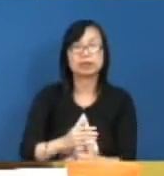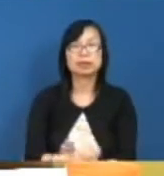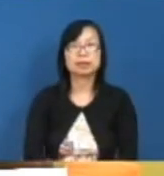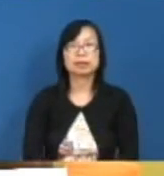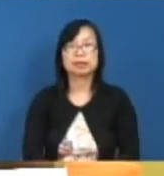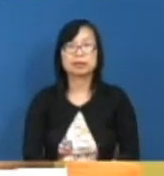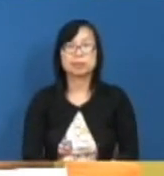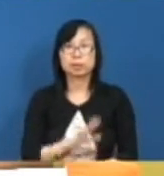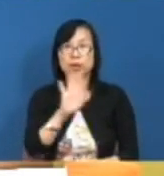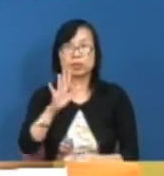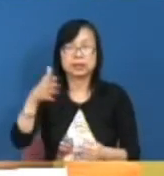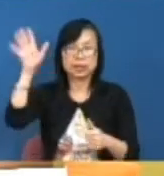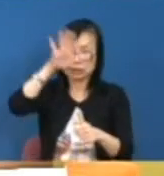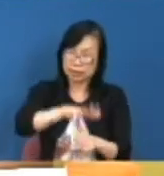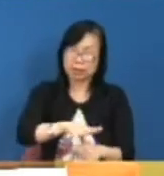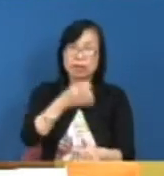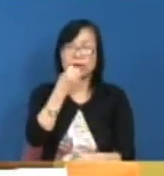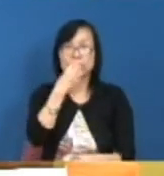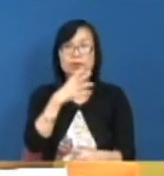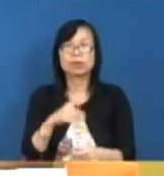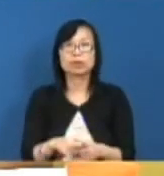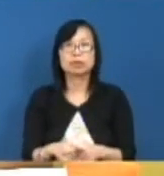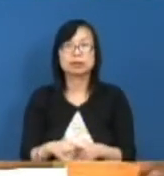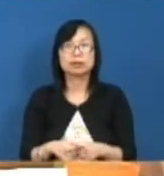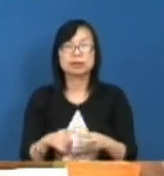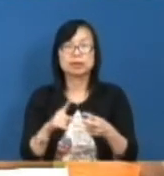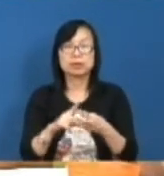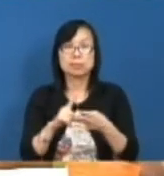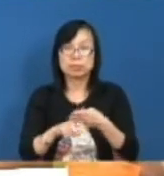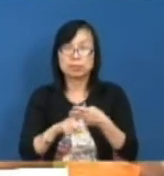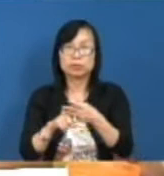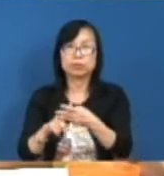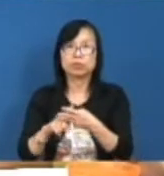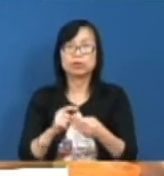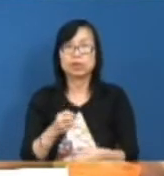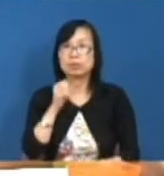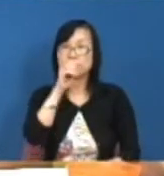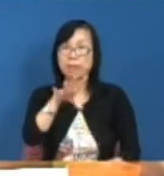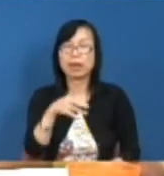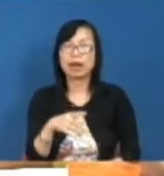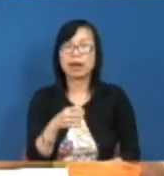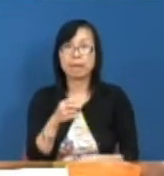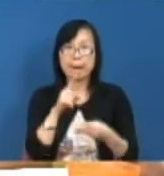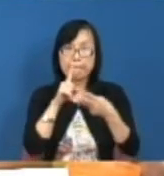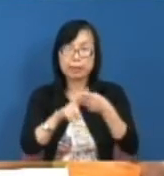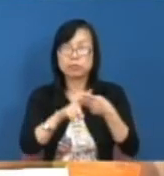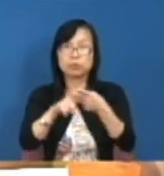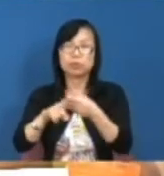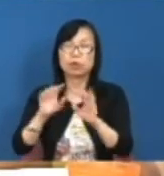能夠鎮壓香港嘅民主運動嘅。如果冇咗呢個屏障，咁我想問香港嘅民主派，尤其是以民主黨為